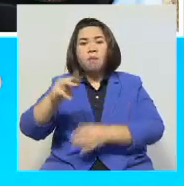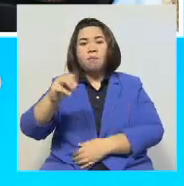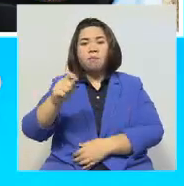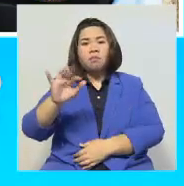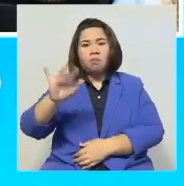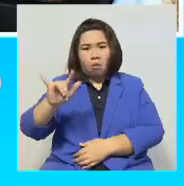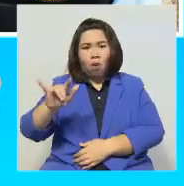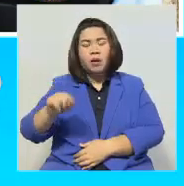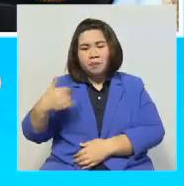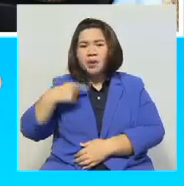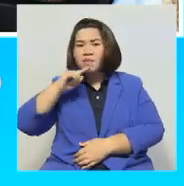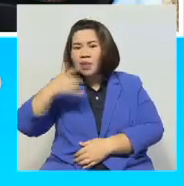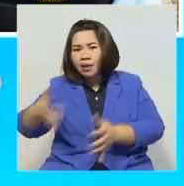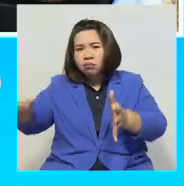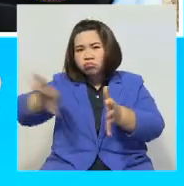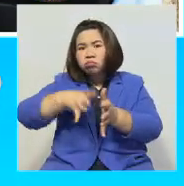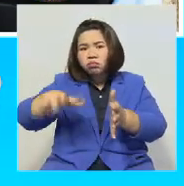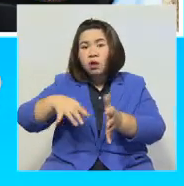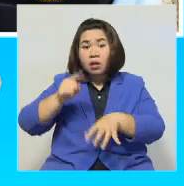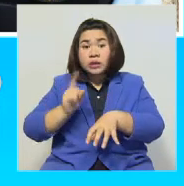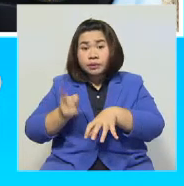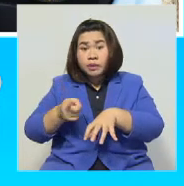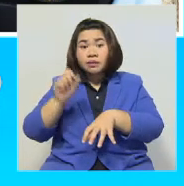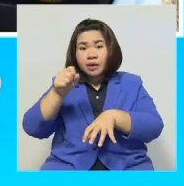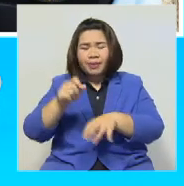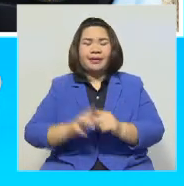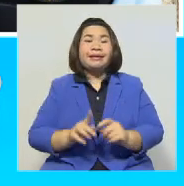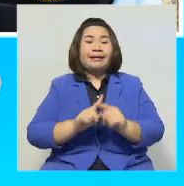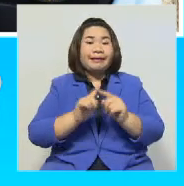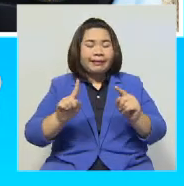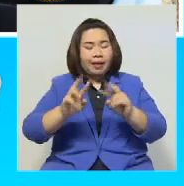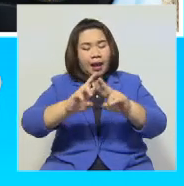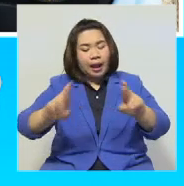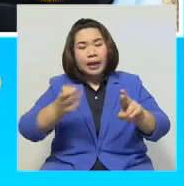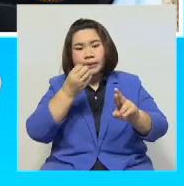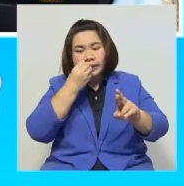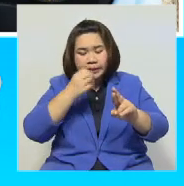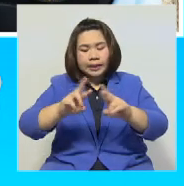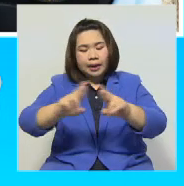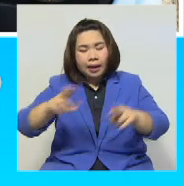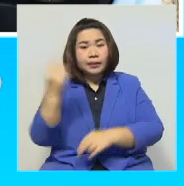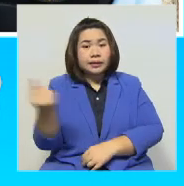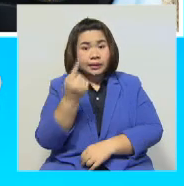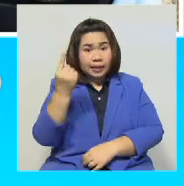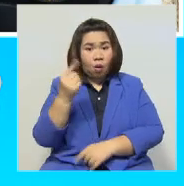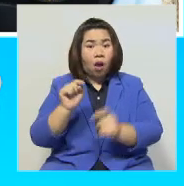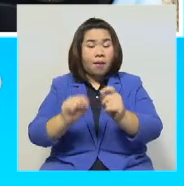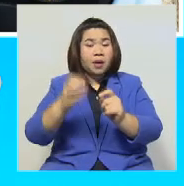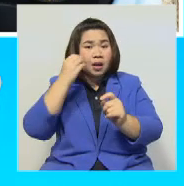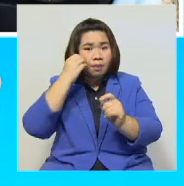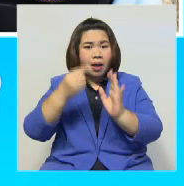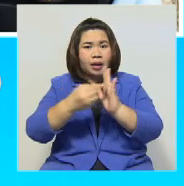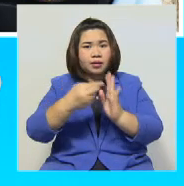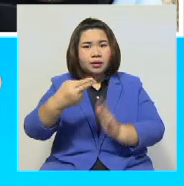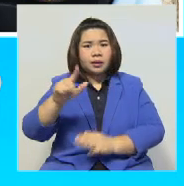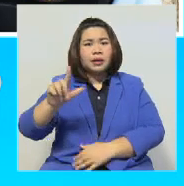ผลจากน้ำทะเลหนุนอยู่แล้วถูกไหมคะ ใช่ครับ แต่ว่าถ้าเป็นร้านอาหารสถานที่ท่องเที่ยวที่อำเภอบ้านแหลมยืนยันว่าตอนนี้ยัง